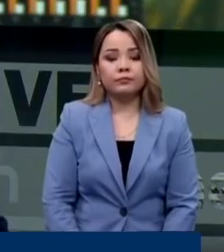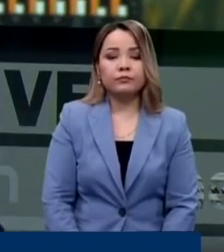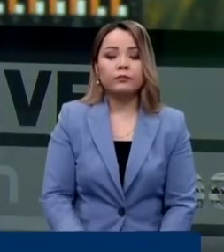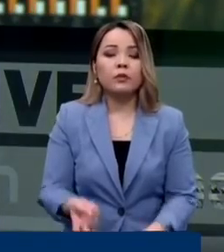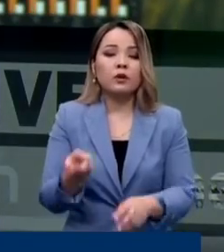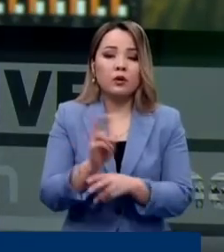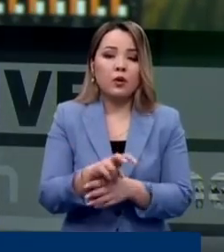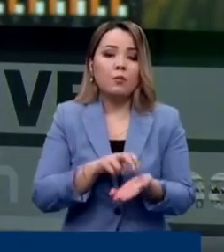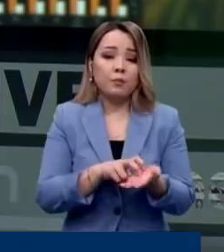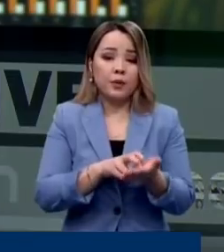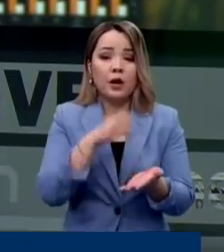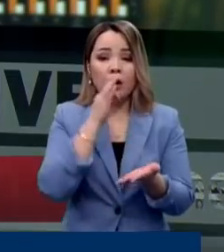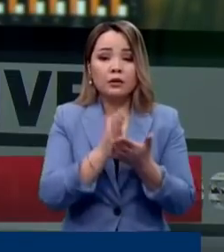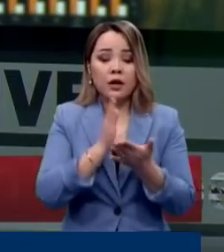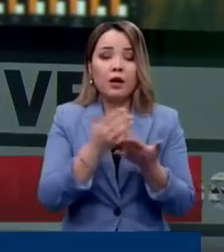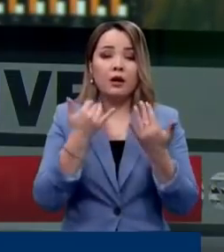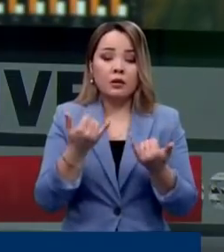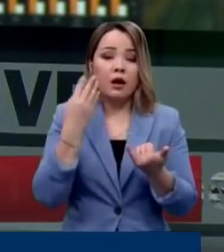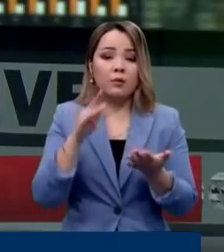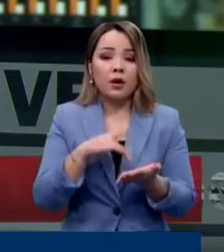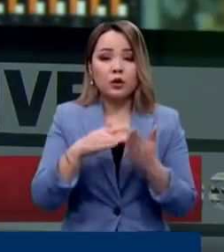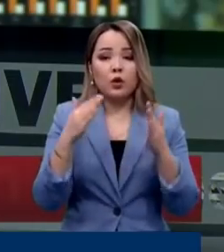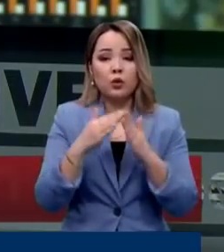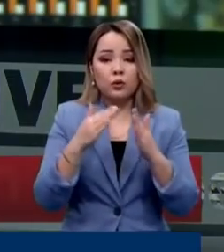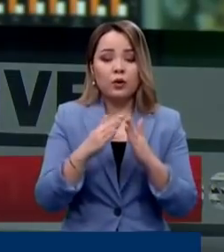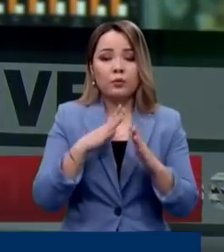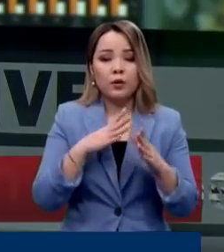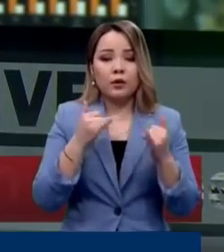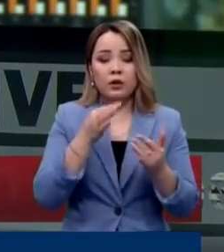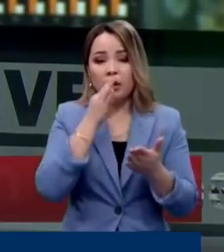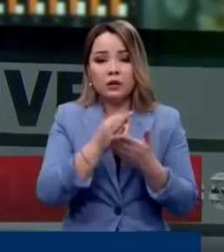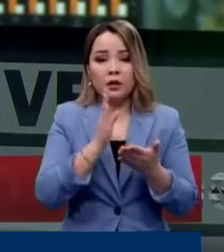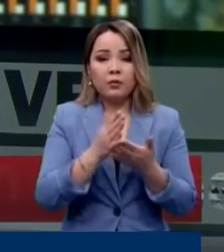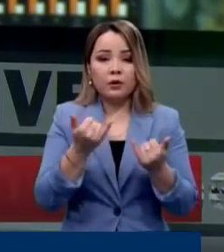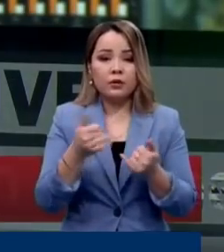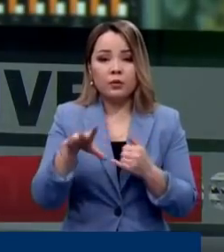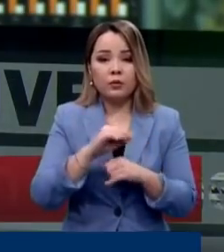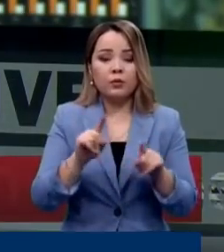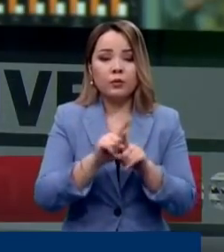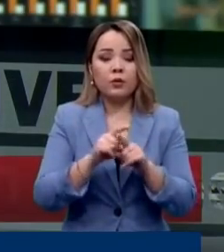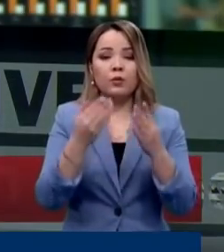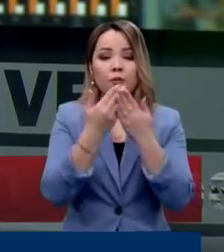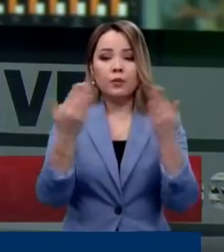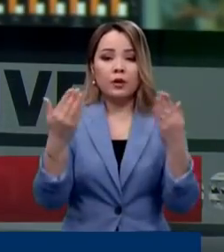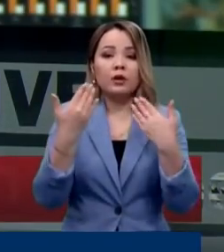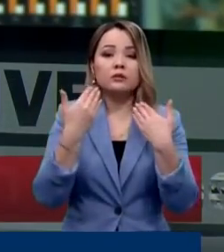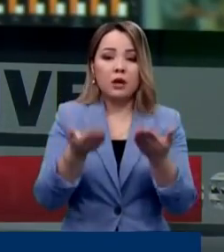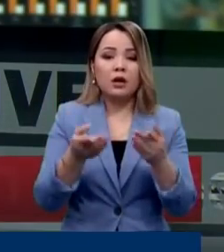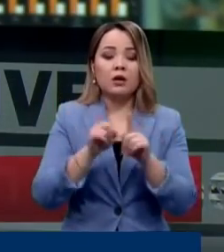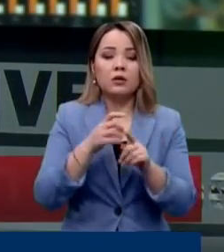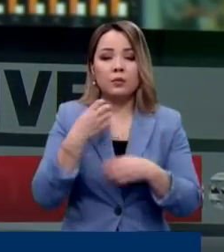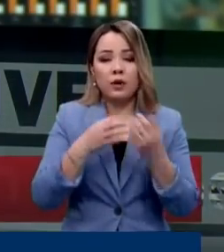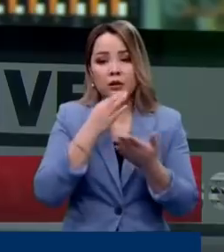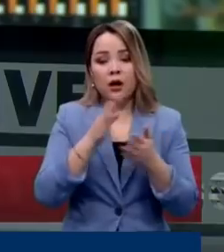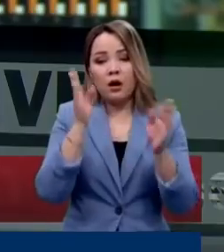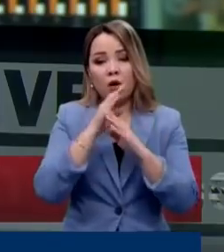Кіруге қорқамыз. Осылай деген алматылықтар үйлерін сүруді талап етті. Сөздерінше керегесі сөгіліп қабырғасы құлауға жақын. Тіпті